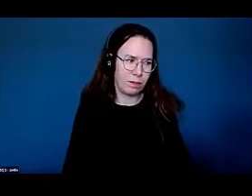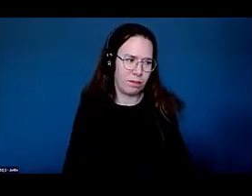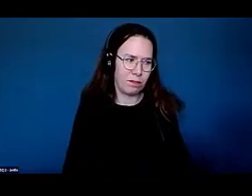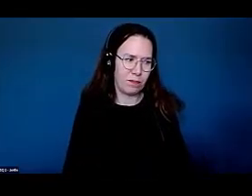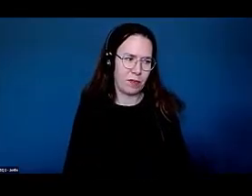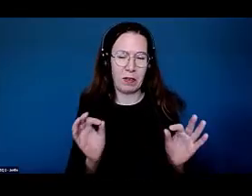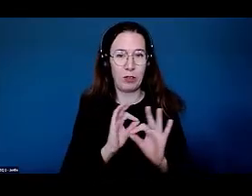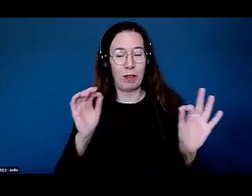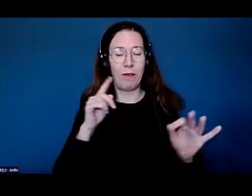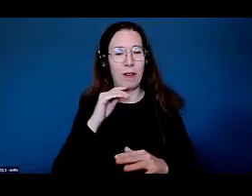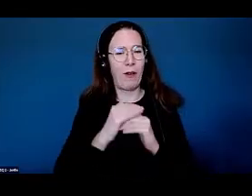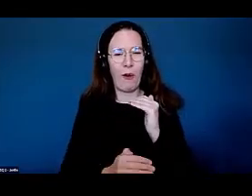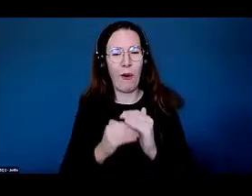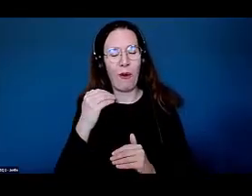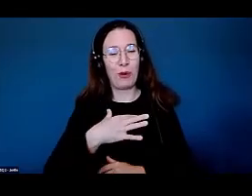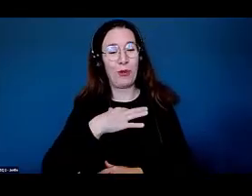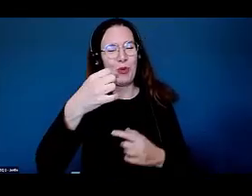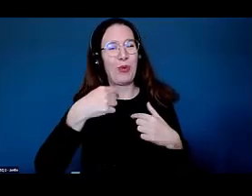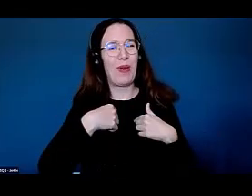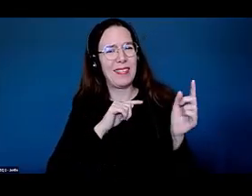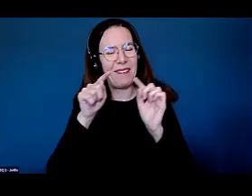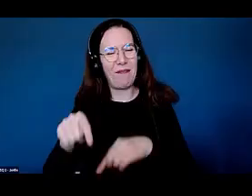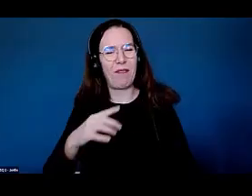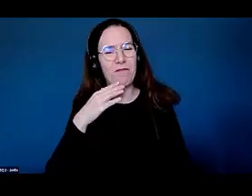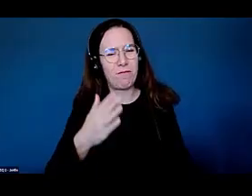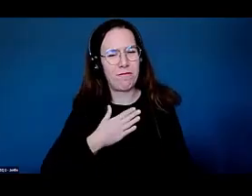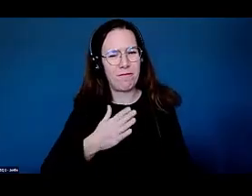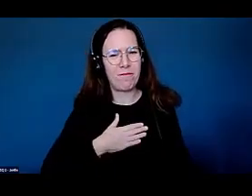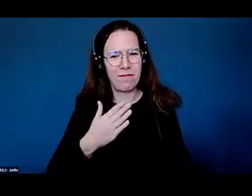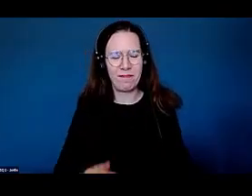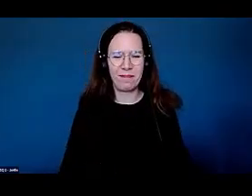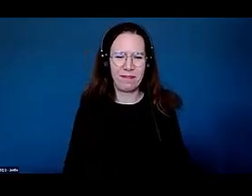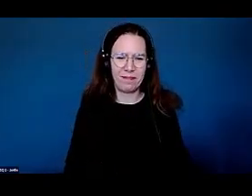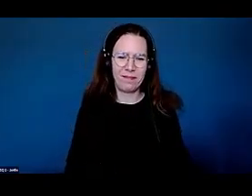C'est un endroit génial. Je suis tellement heureuse qu'il m'ait choisi.